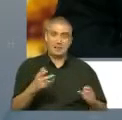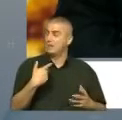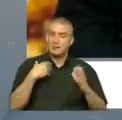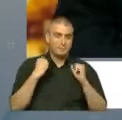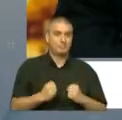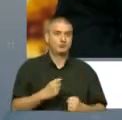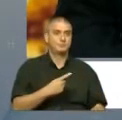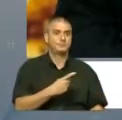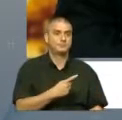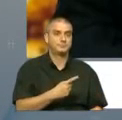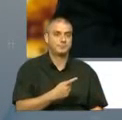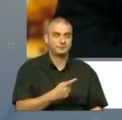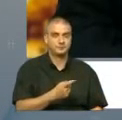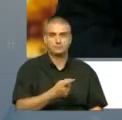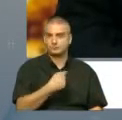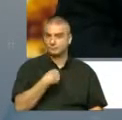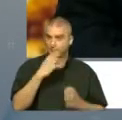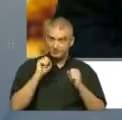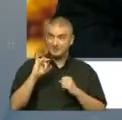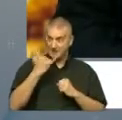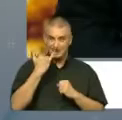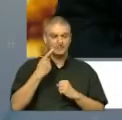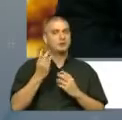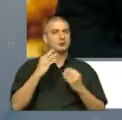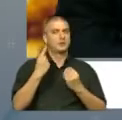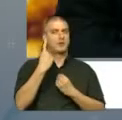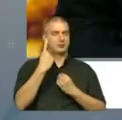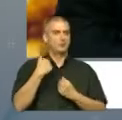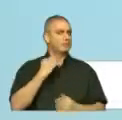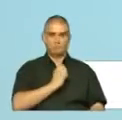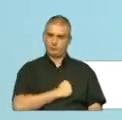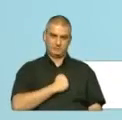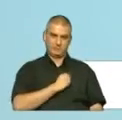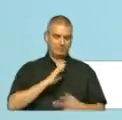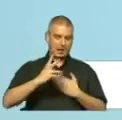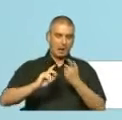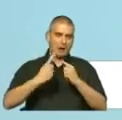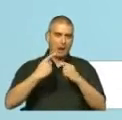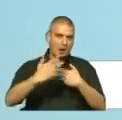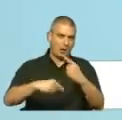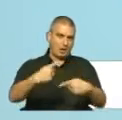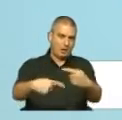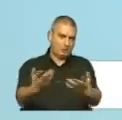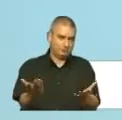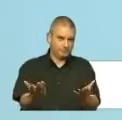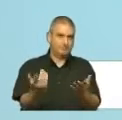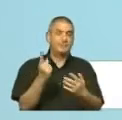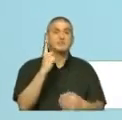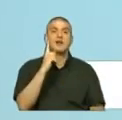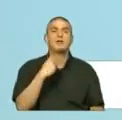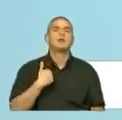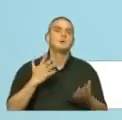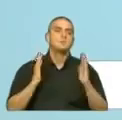היום ראש הממשלה בפתח אני גם משוכנעת שאם הדבר הזה יגיע... יש דבר אחד שמצער אותי בהשתלשלות הדברים, יש הרבה דברים שמצערים אותי, אבל הייתי